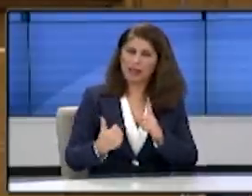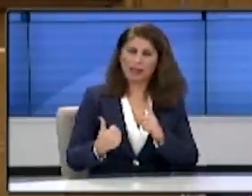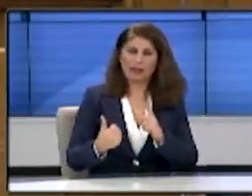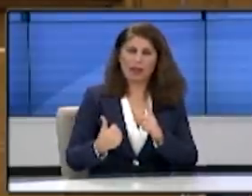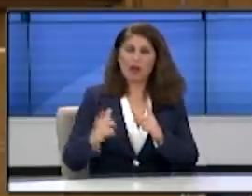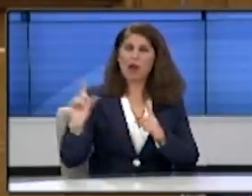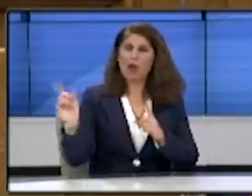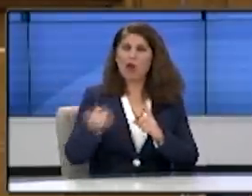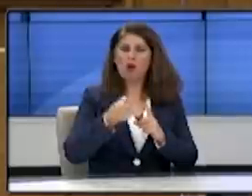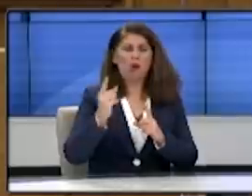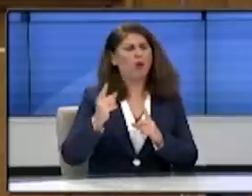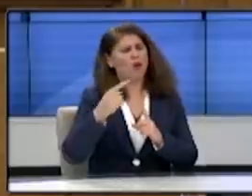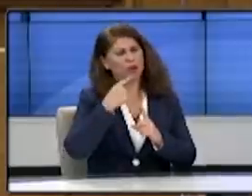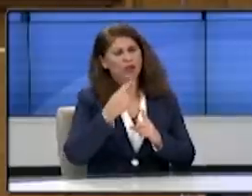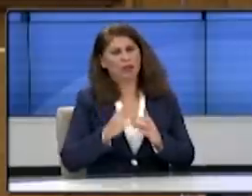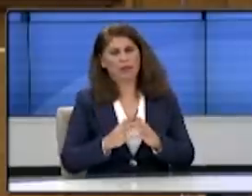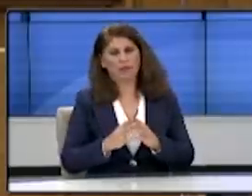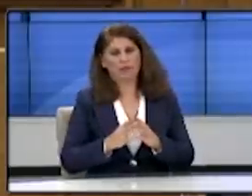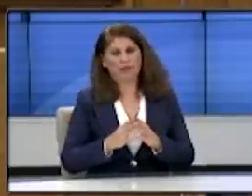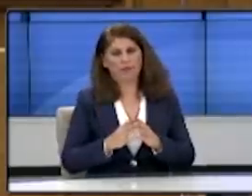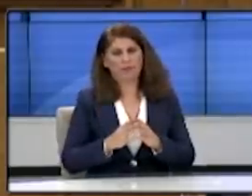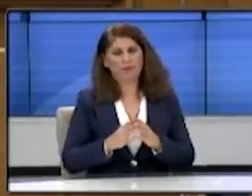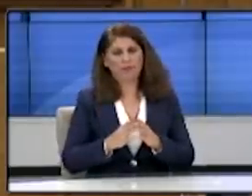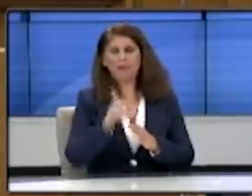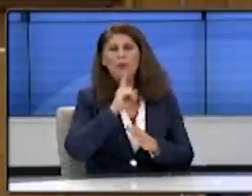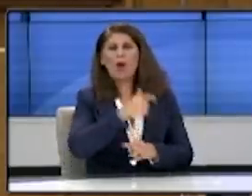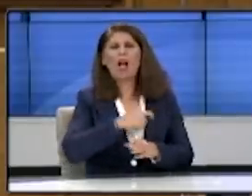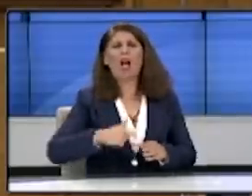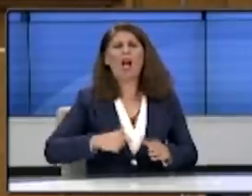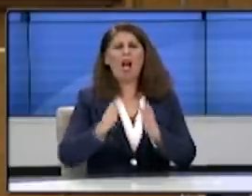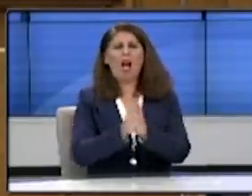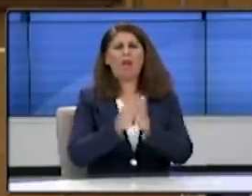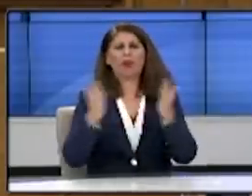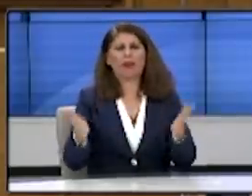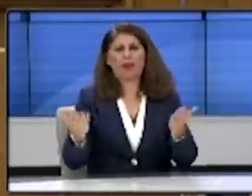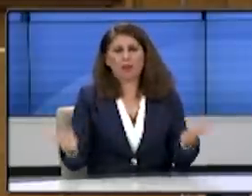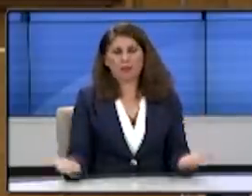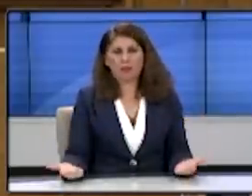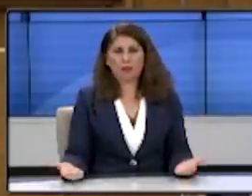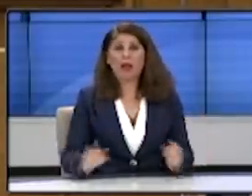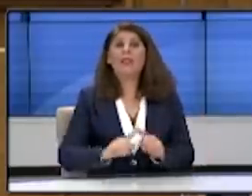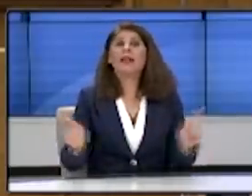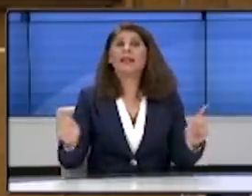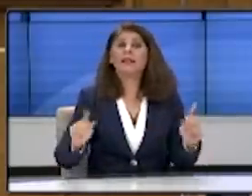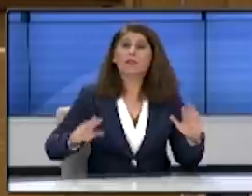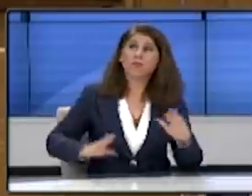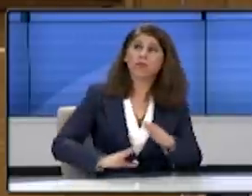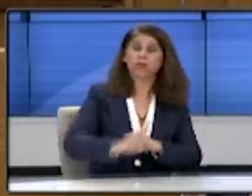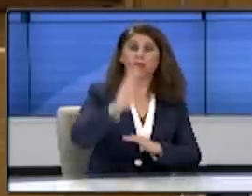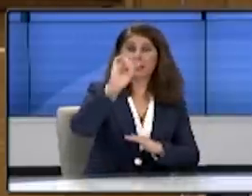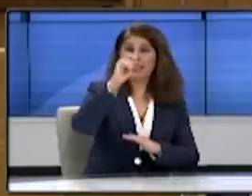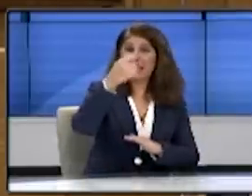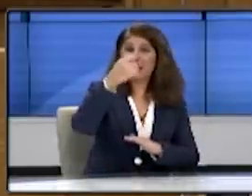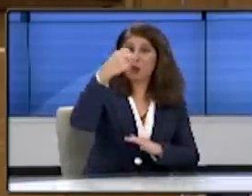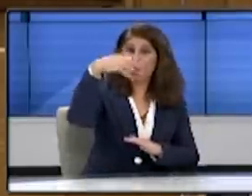κάνει όλοι σας μηδενός εξαιρουμένου Ευαγγέλιο? Είναι μήπως άσχετη η εκτείναξη των τιμών στην